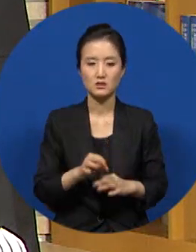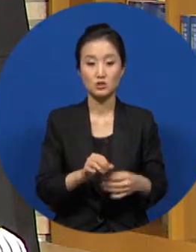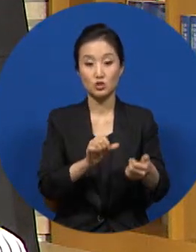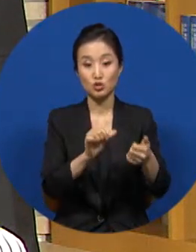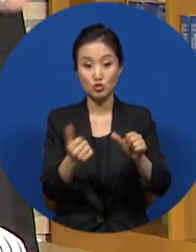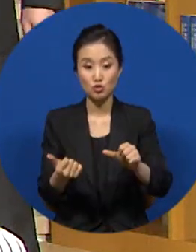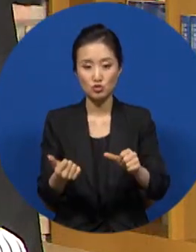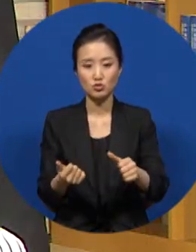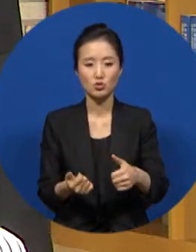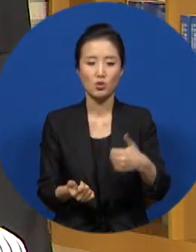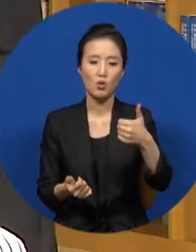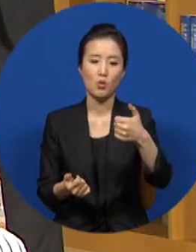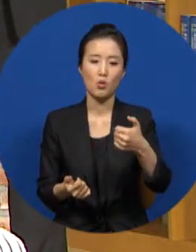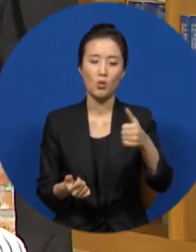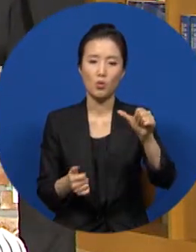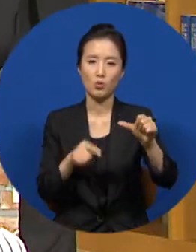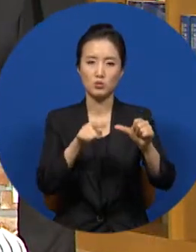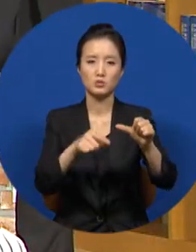5.7배나 더 높고